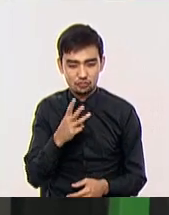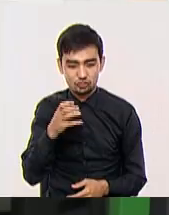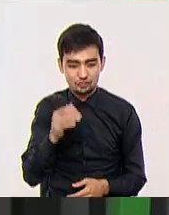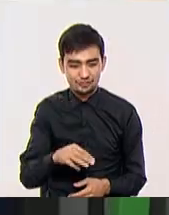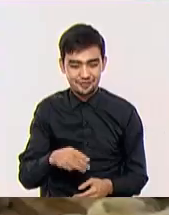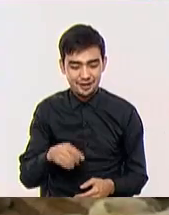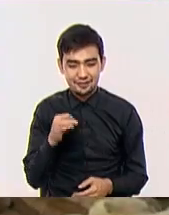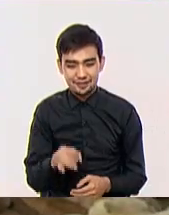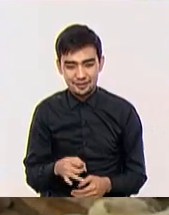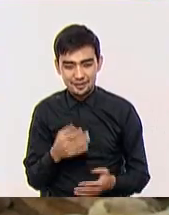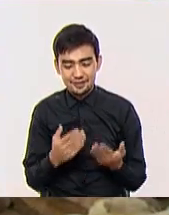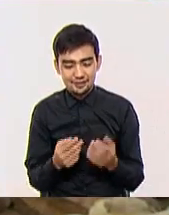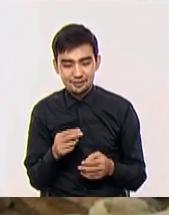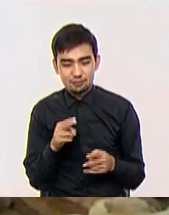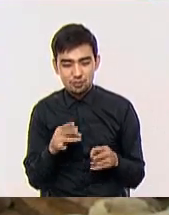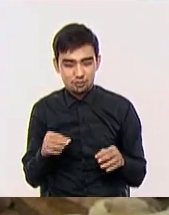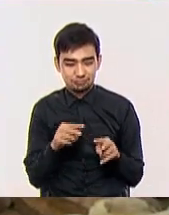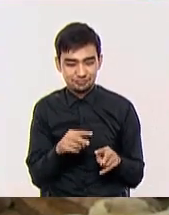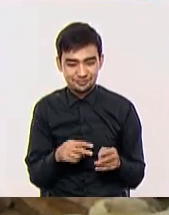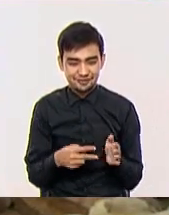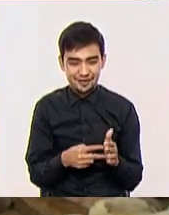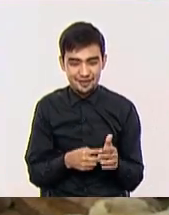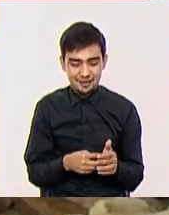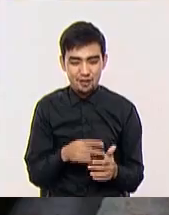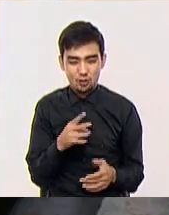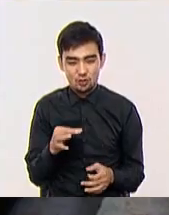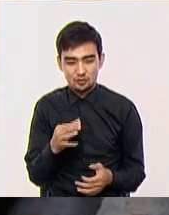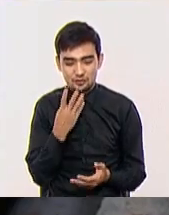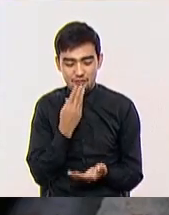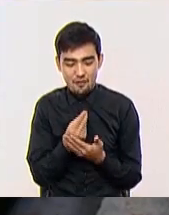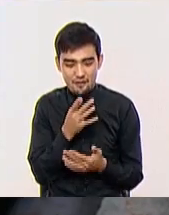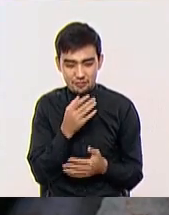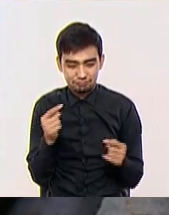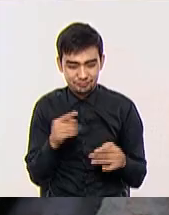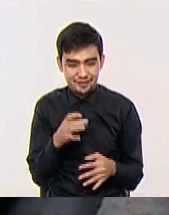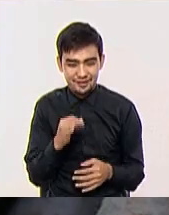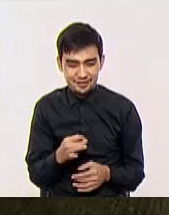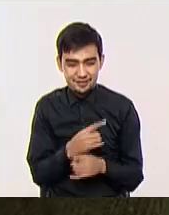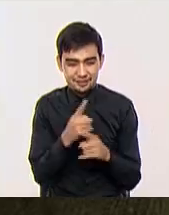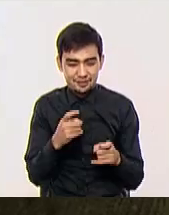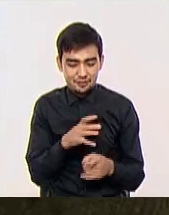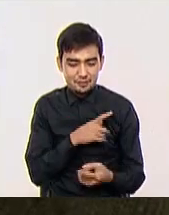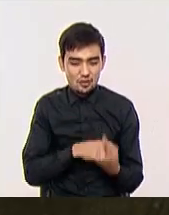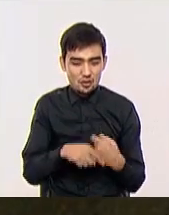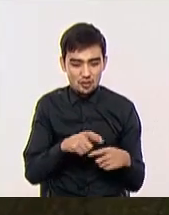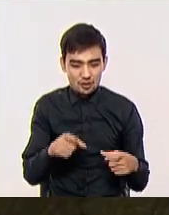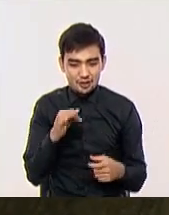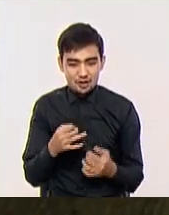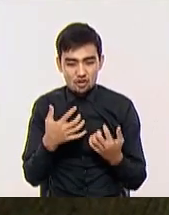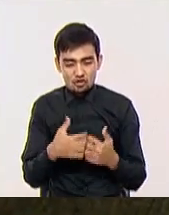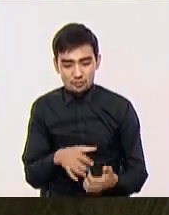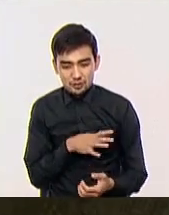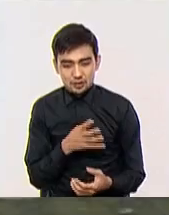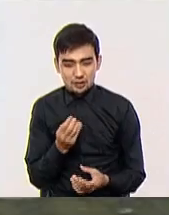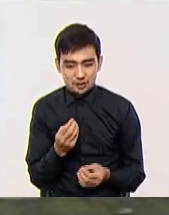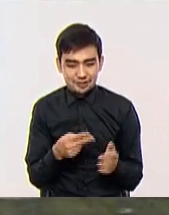тенге. Вот только меры по сдерживанию цен абсолютно не своевременные и не актуальные, сообщают предприниматели. Ведь рассчитаны они были